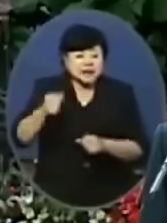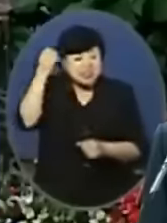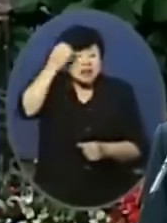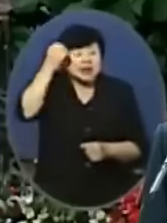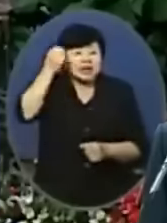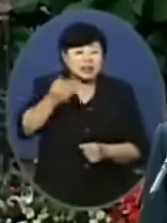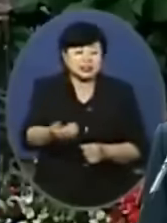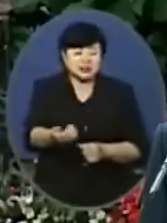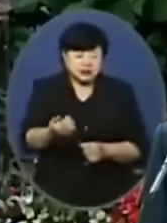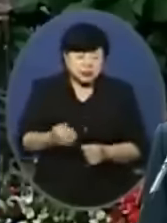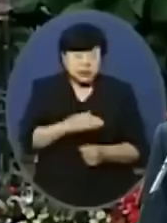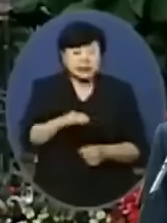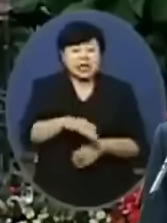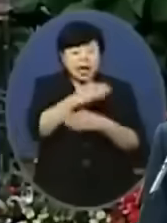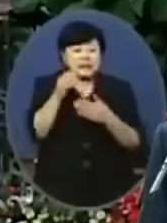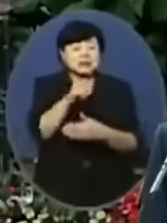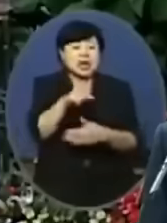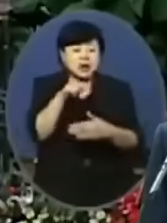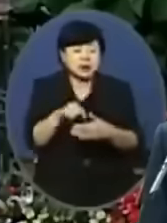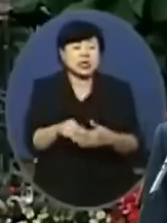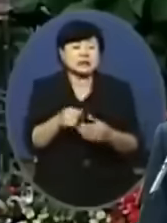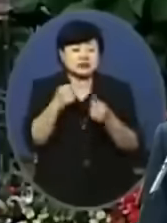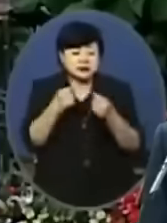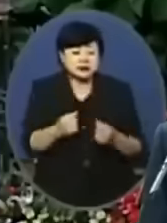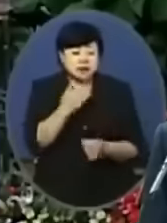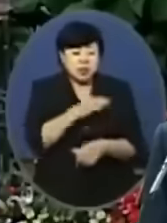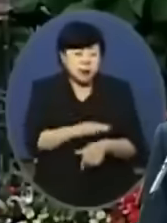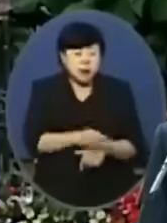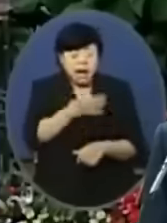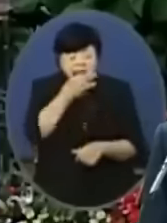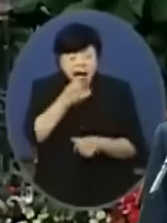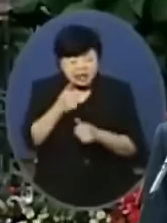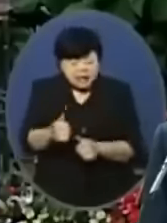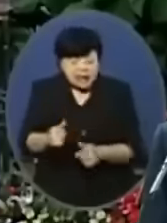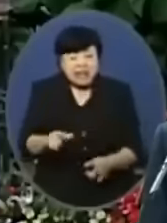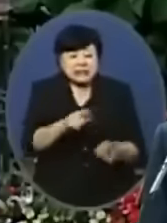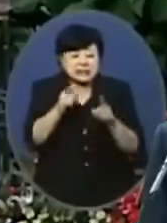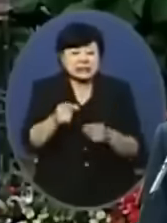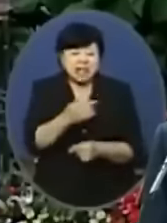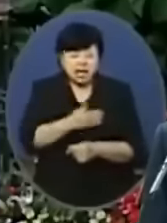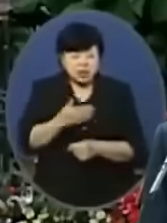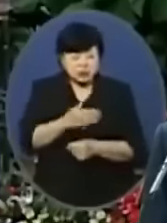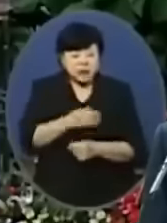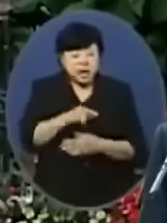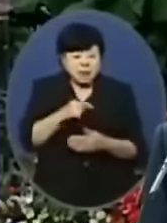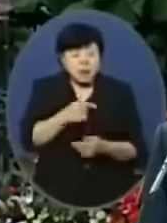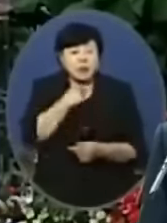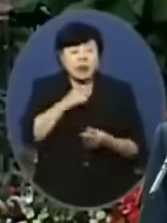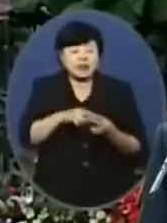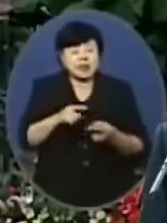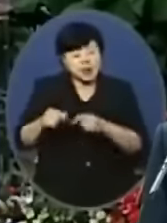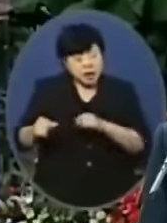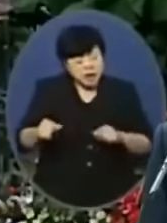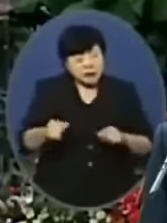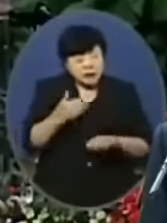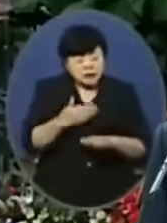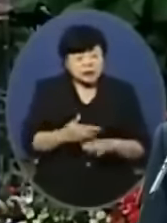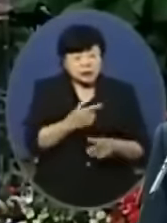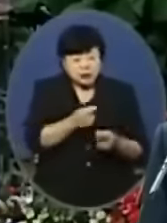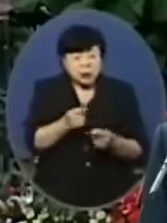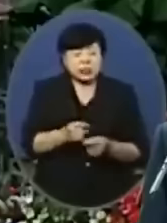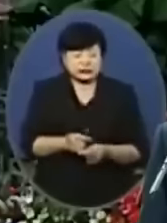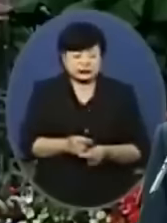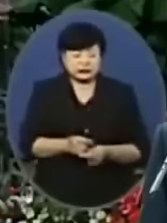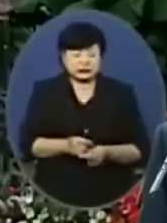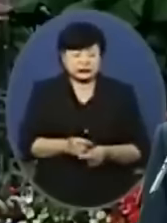영이라. 전에는 우리도 다 그 가운데서 우리 육체의 욕심을 따라 지내며 육체와 마음의 원하는 것을 행하여 다른 이들로